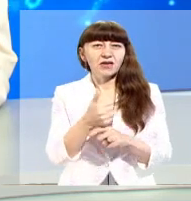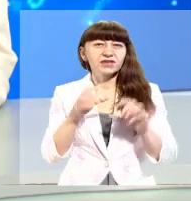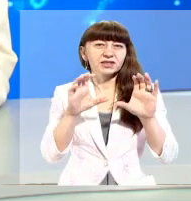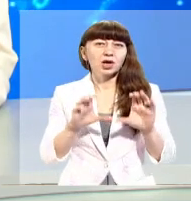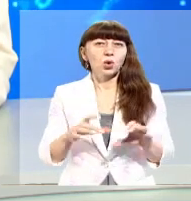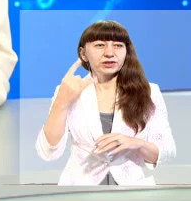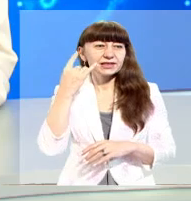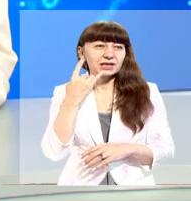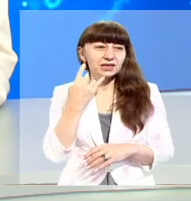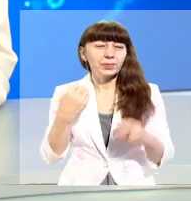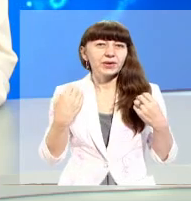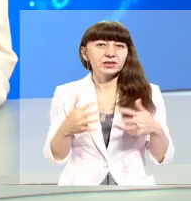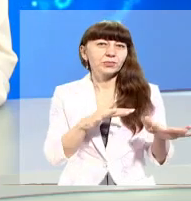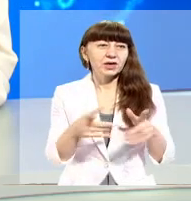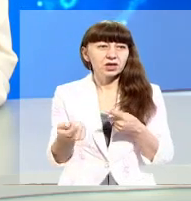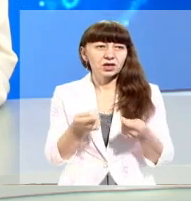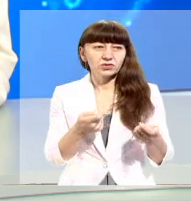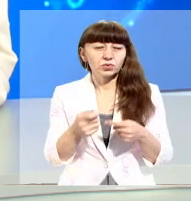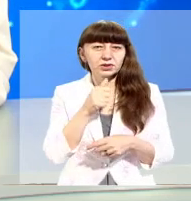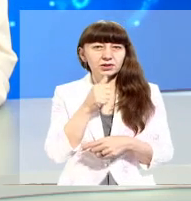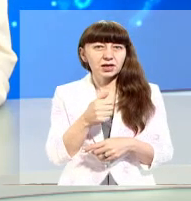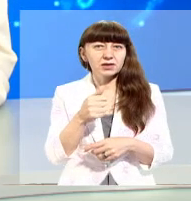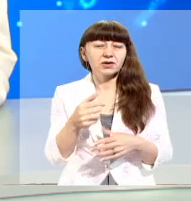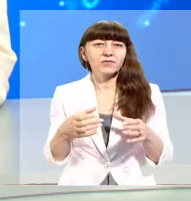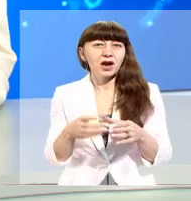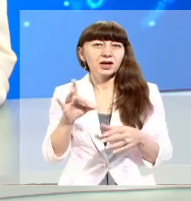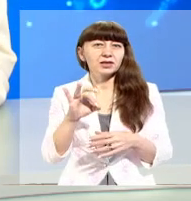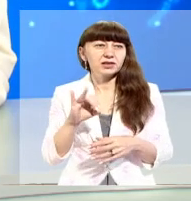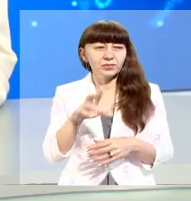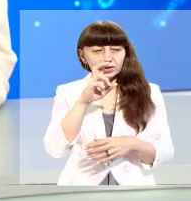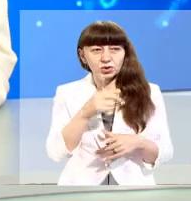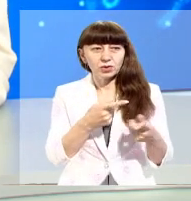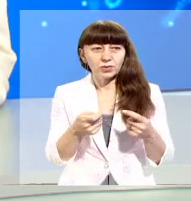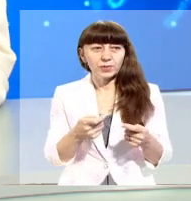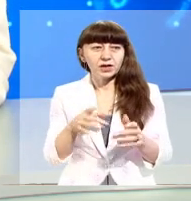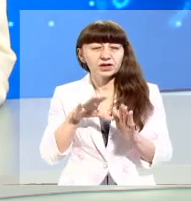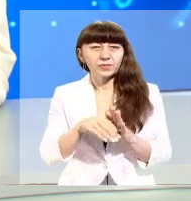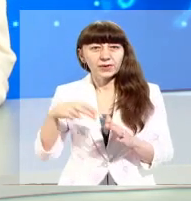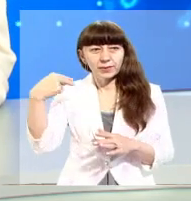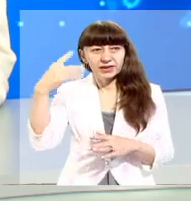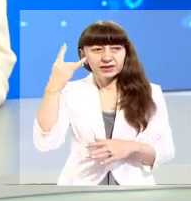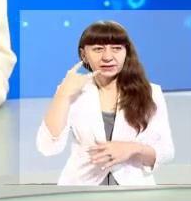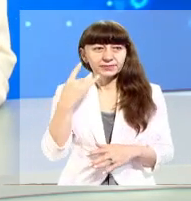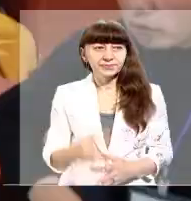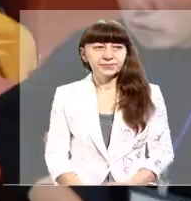закона страны. Праздничные мероприятия организовали в Костанайском филиале Академии госуправления при президенте Казахстана.